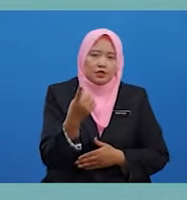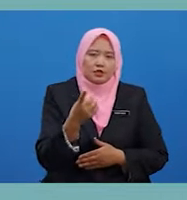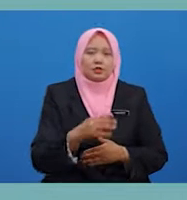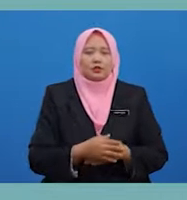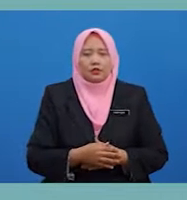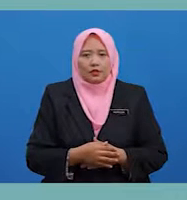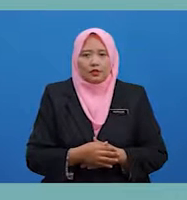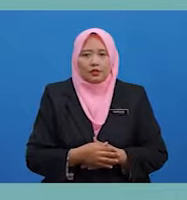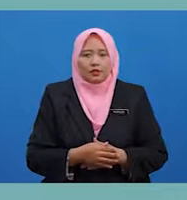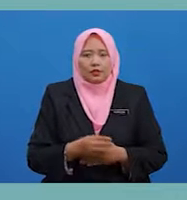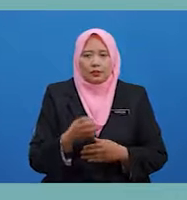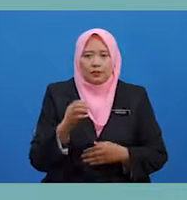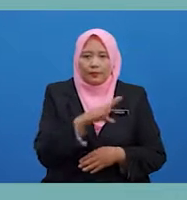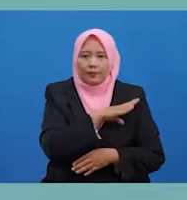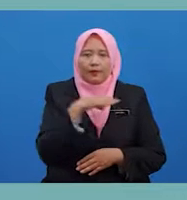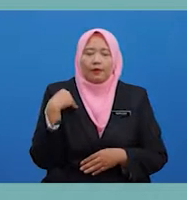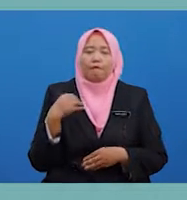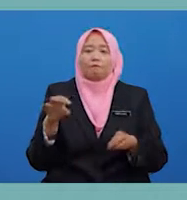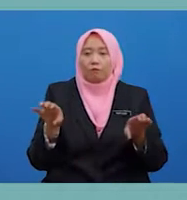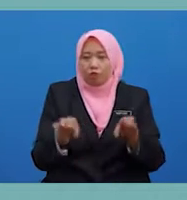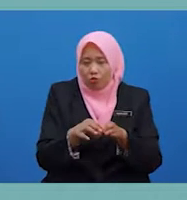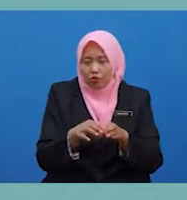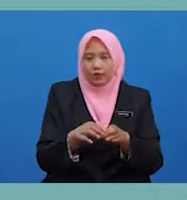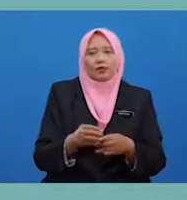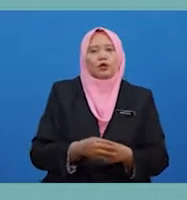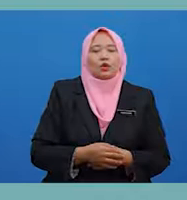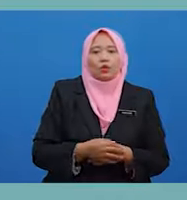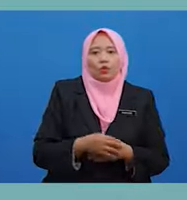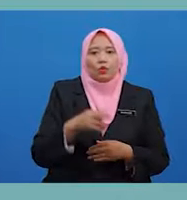dan buatlah huraian data bagi negara yang telah dipilih.